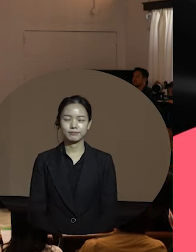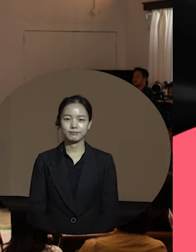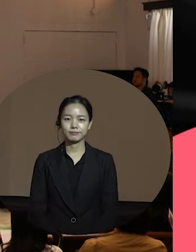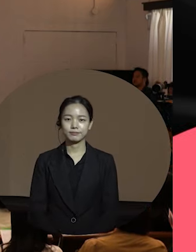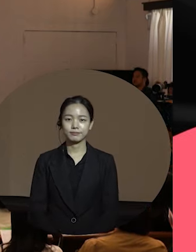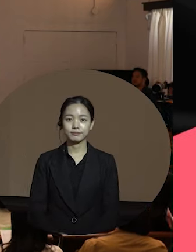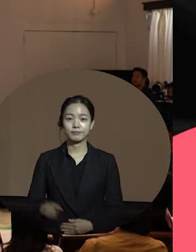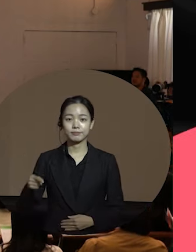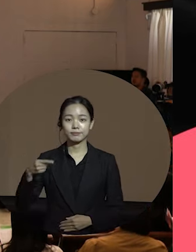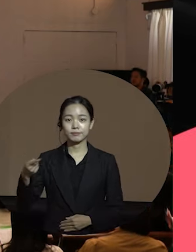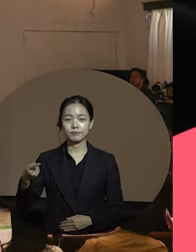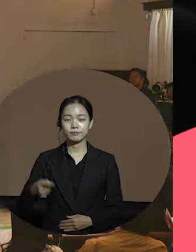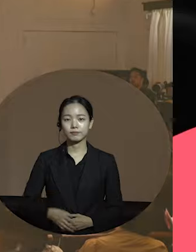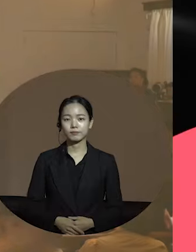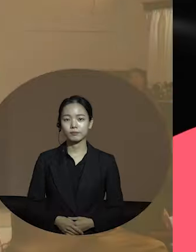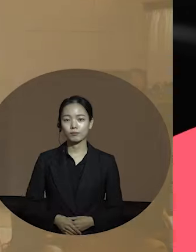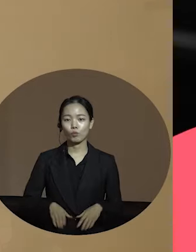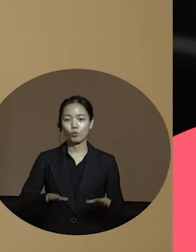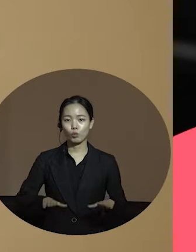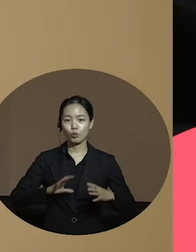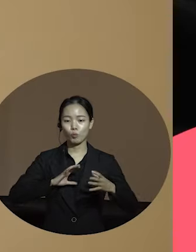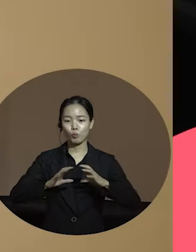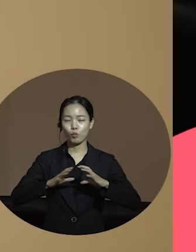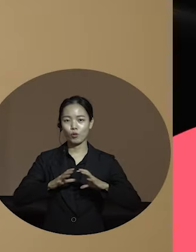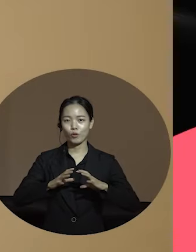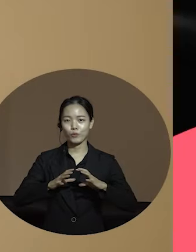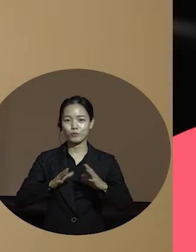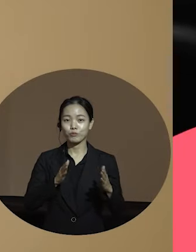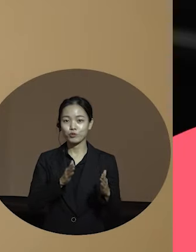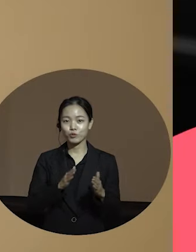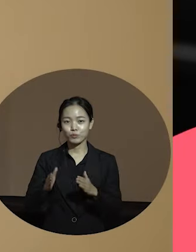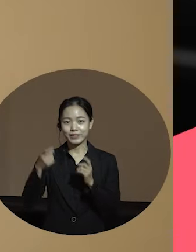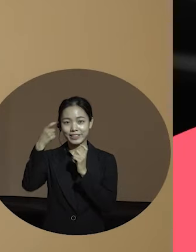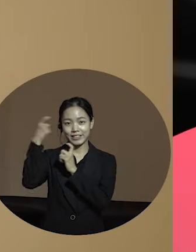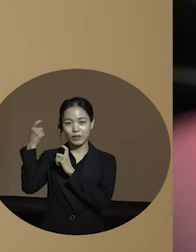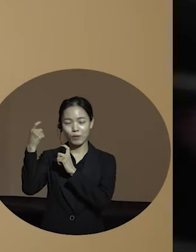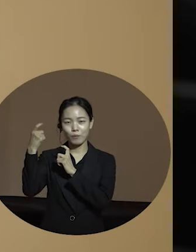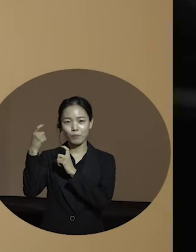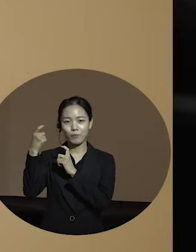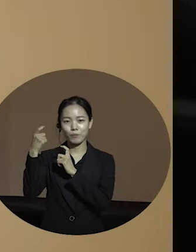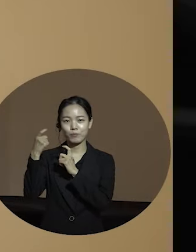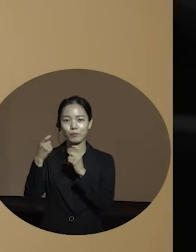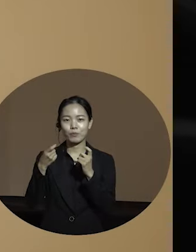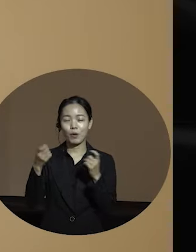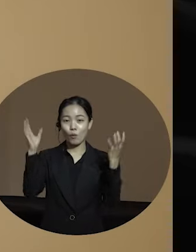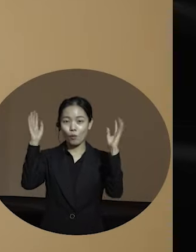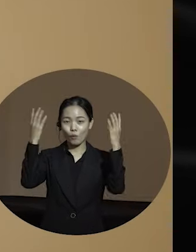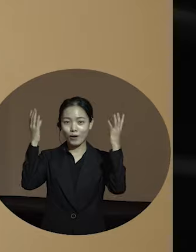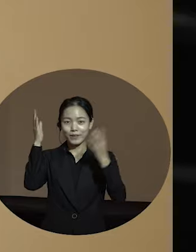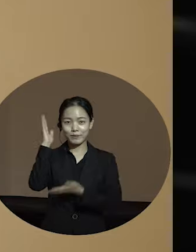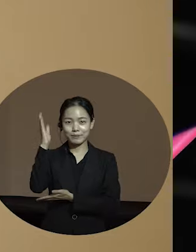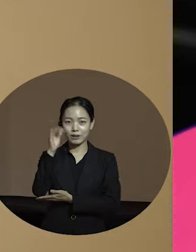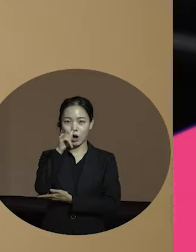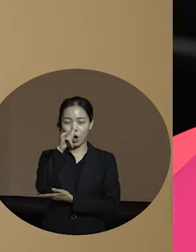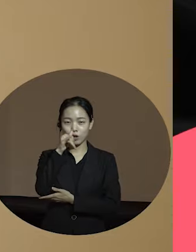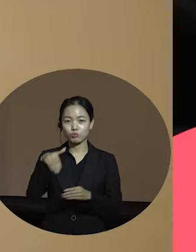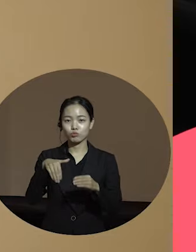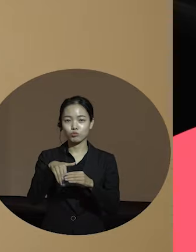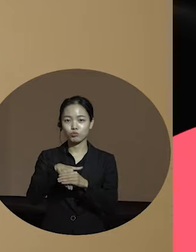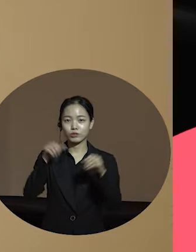네, 다음으로는 오늘 포럼 개최를 기념해서 환영사가 있겠습니다.